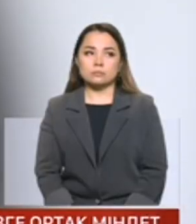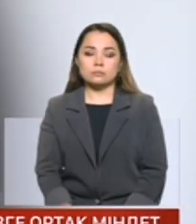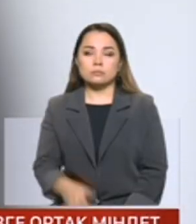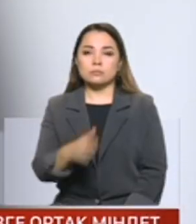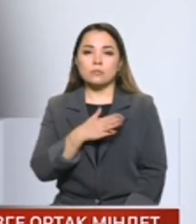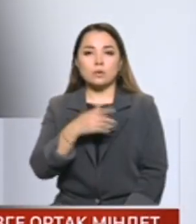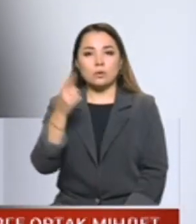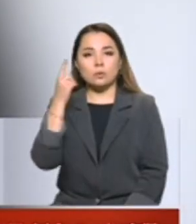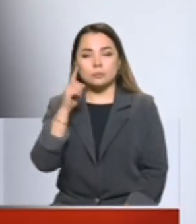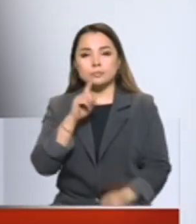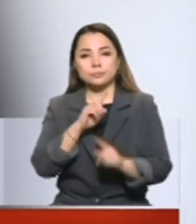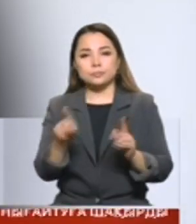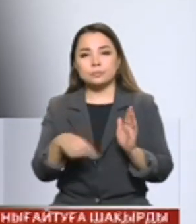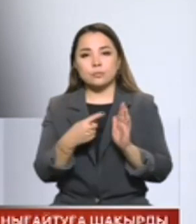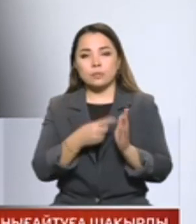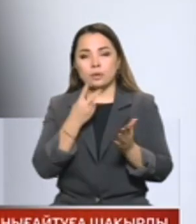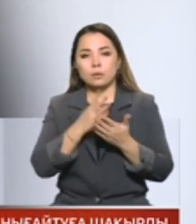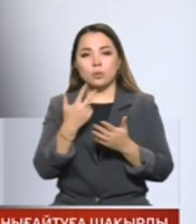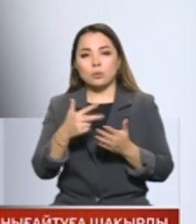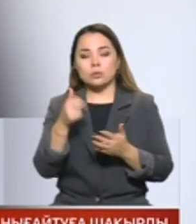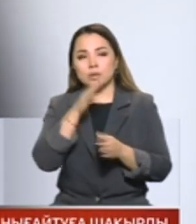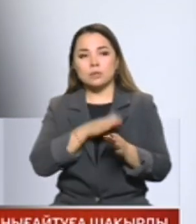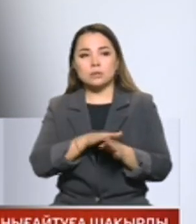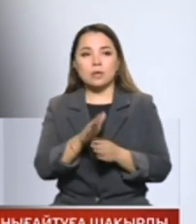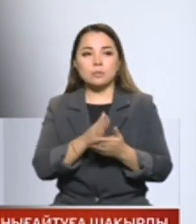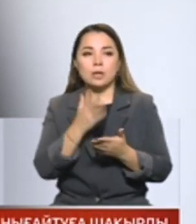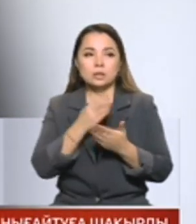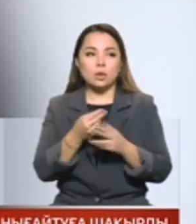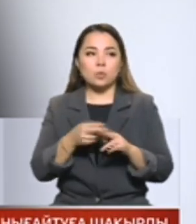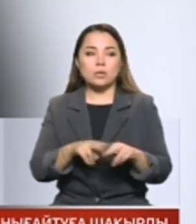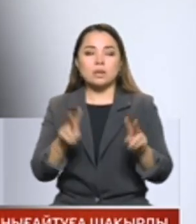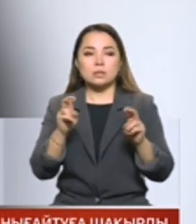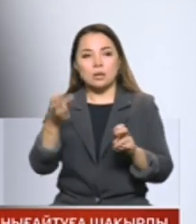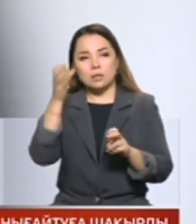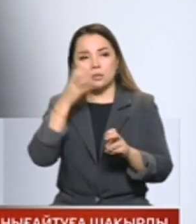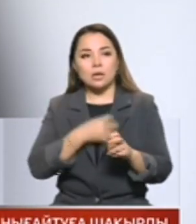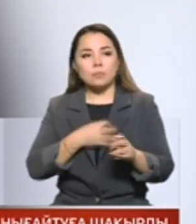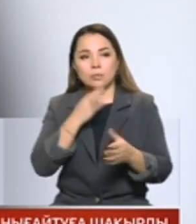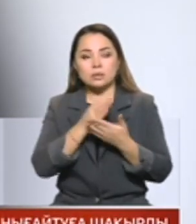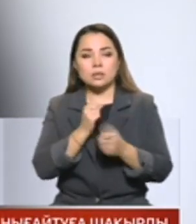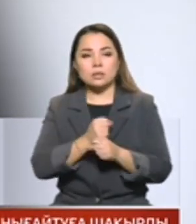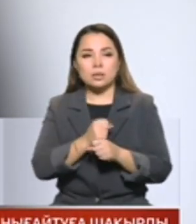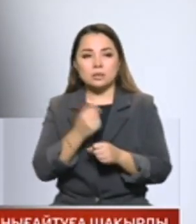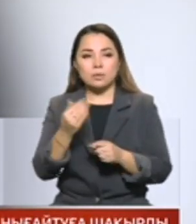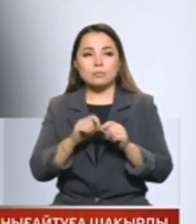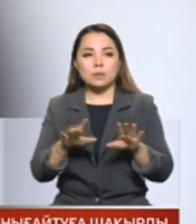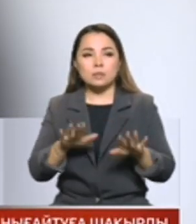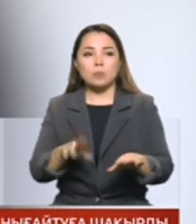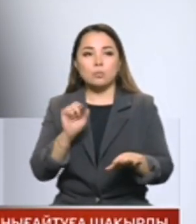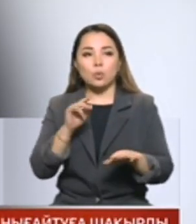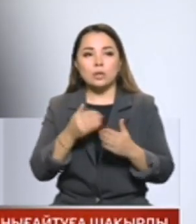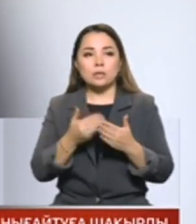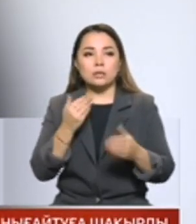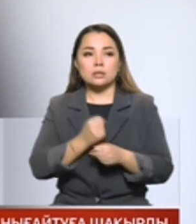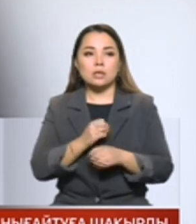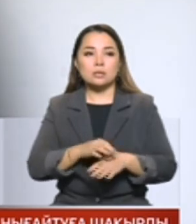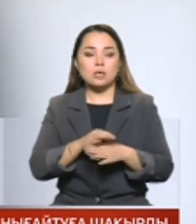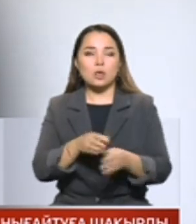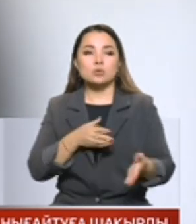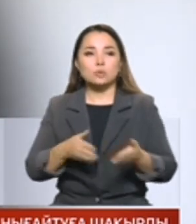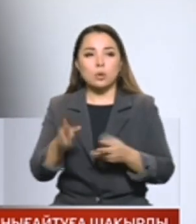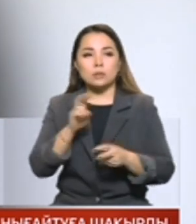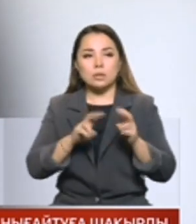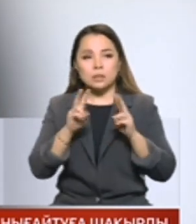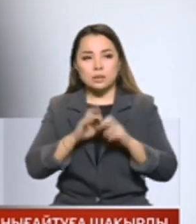Менің ойымша бұл өзекті мәселе. Өзім 30 жылдан астам уақыт бойы осы тақырыпта ғылыми негіздемелер жасап, мектептегі буллингтің алдын алу жолдарын зерттеп